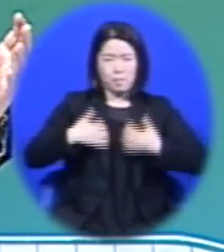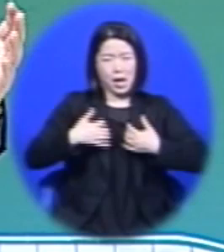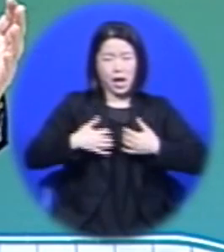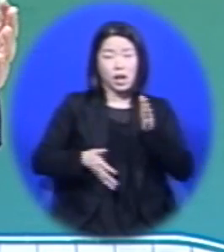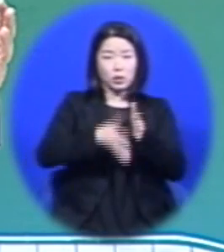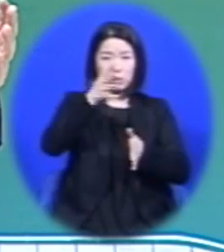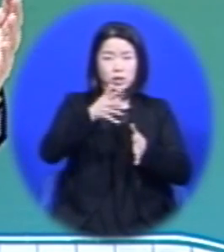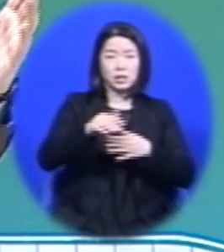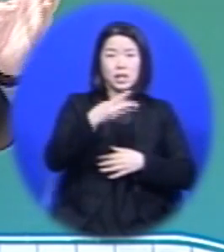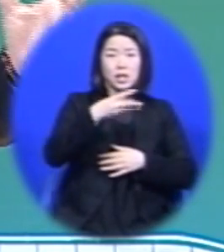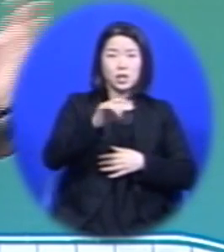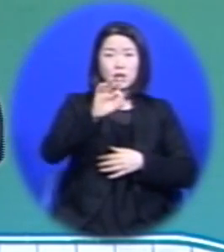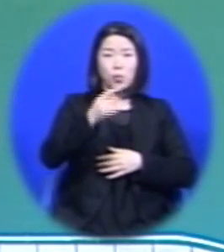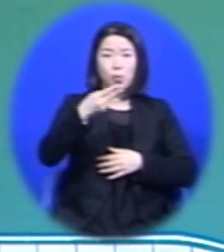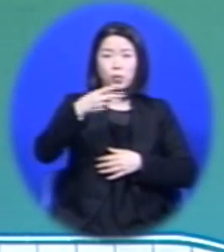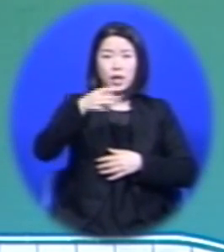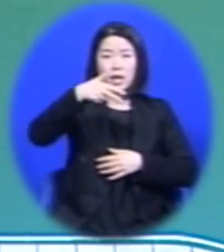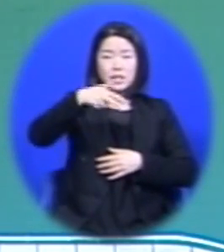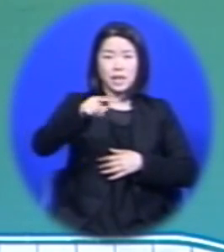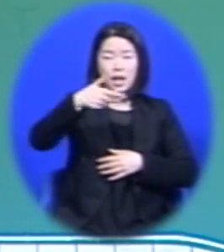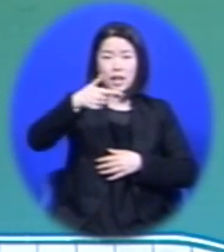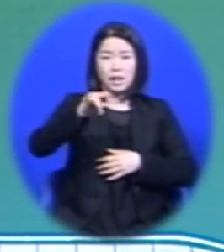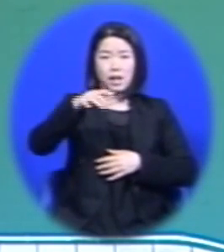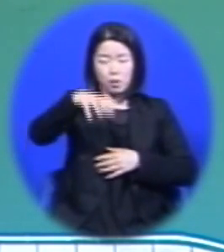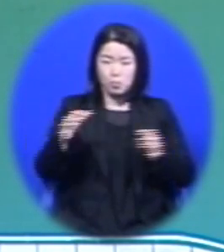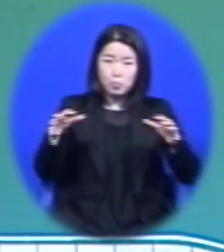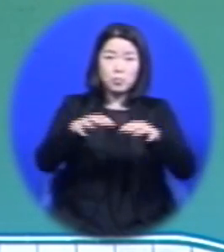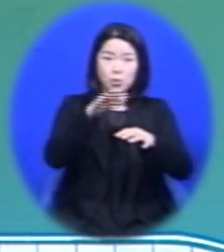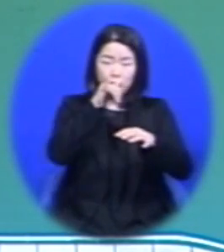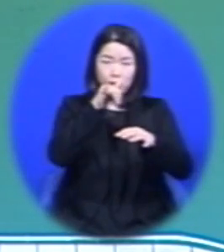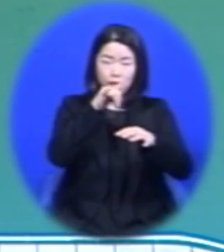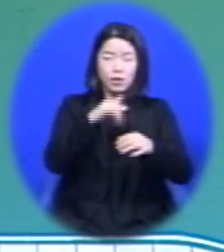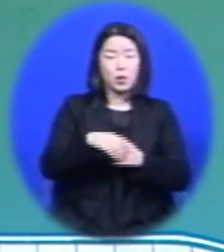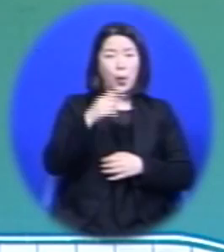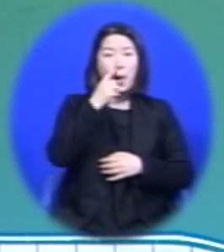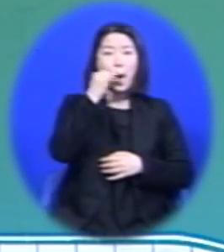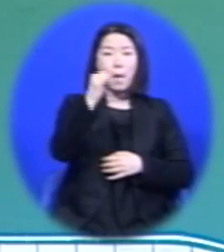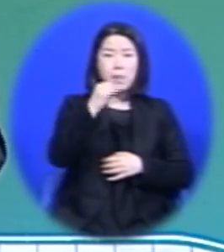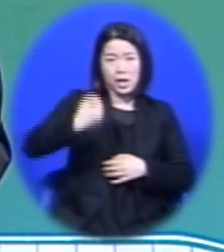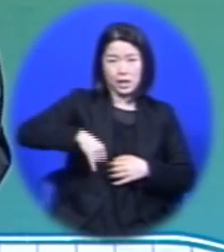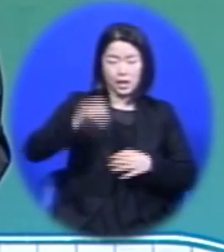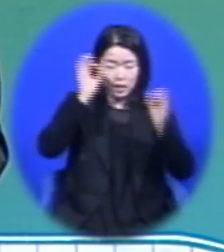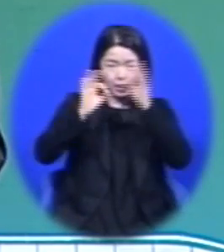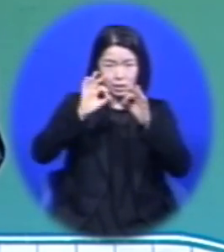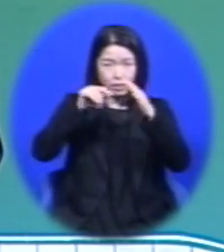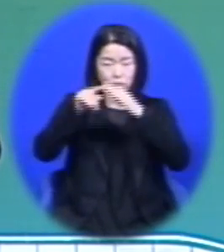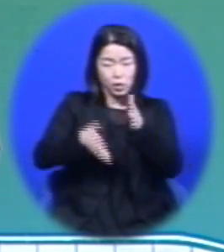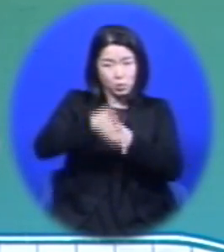도시인 리오데자네이루로 모입니다. 마리아가 딸을 찾으러 리오데자네이루로